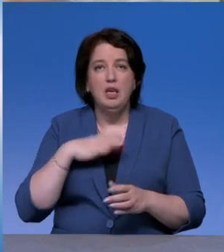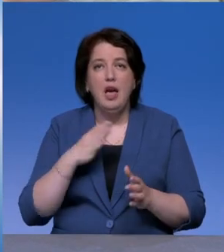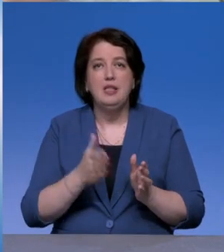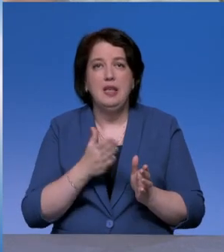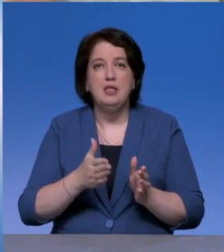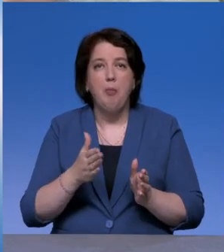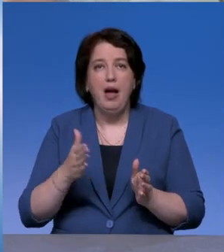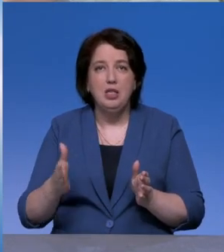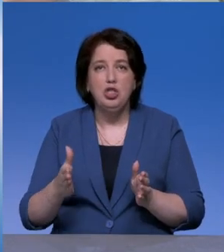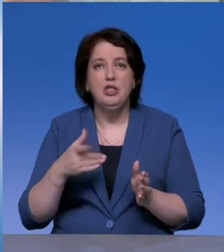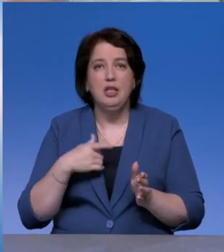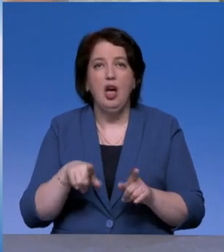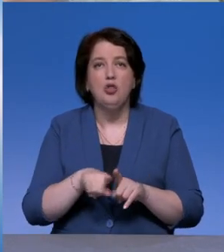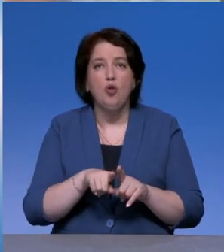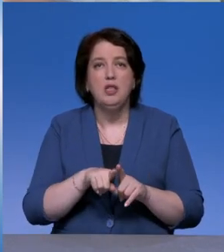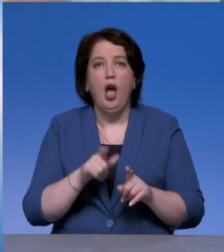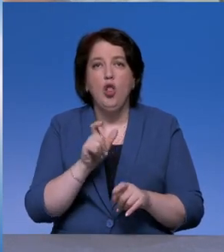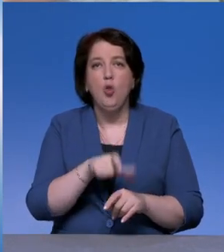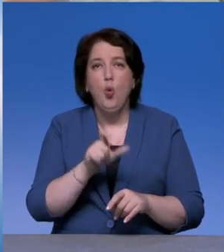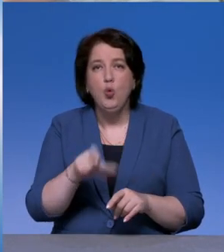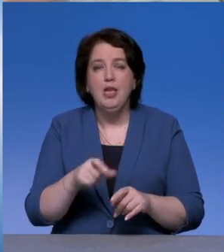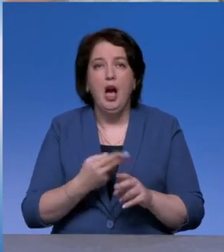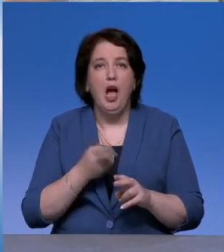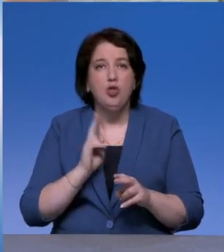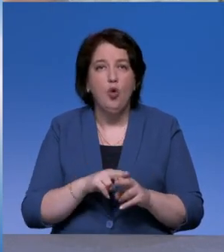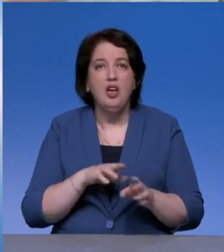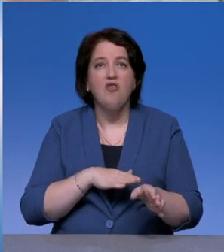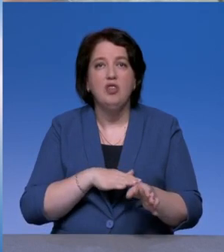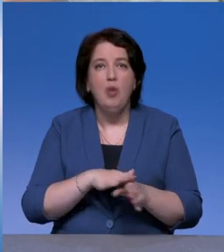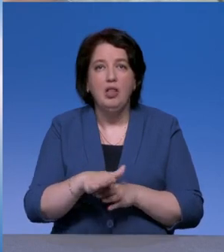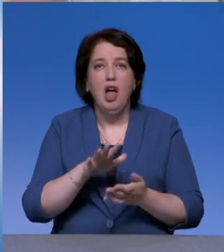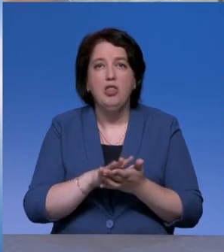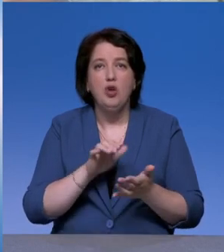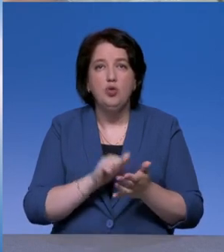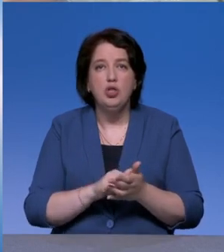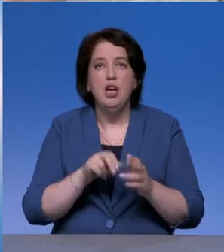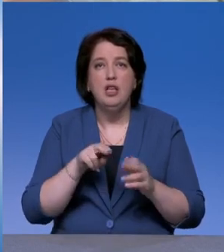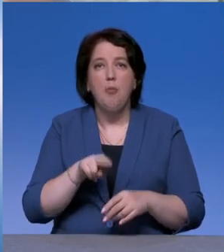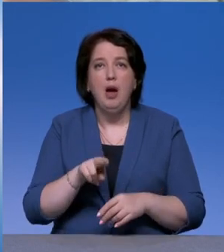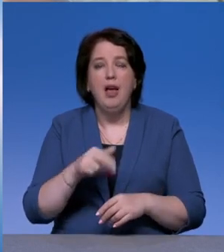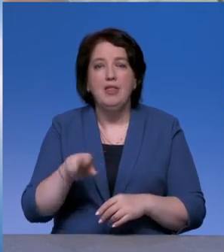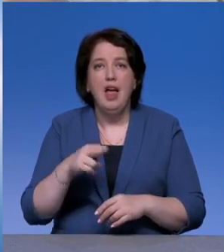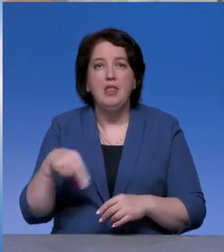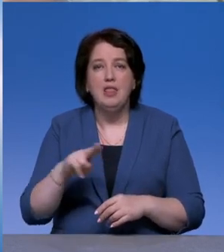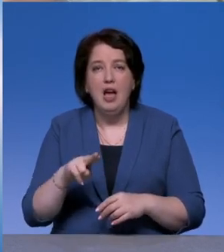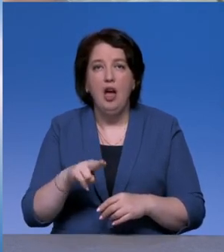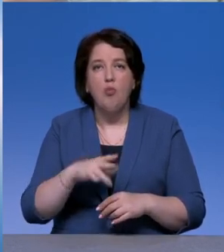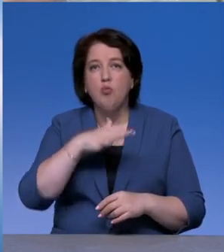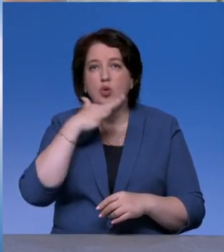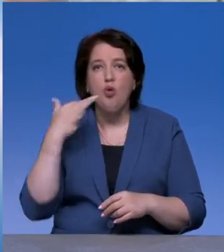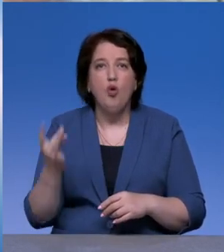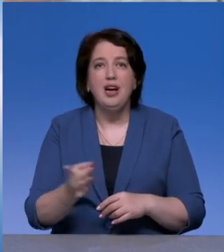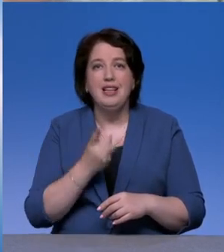систематических нарушителей, то есть людей, которые совершают нарушение правил дорожного движения сотни или тысячи раз в